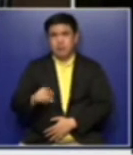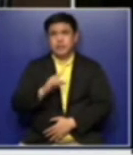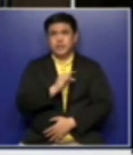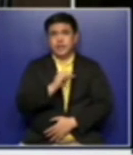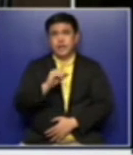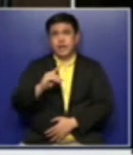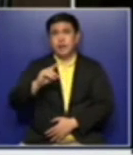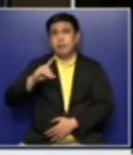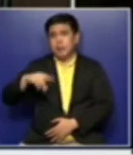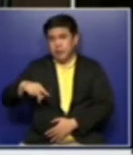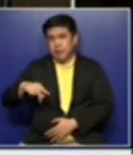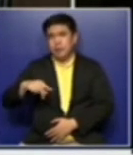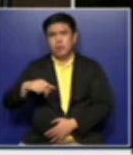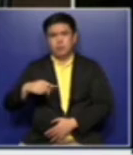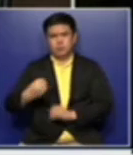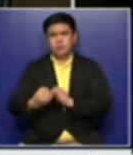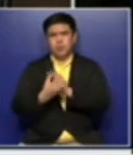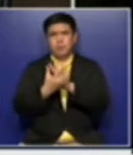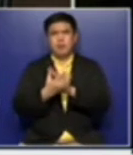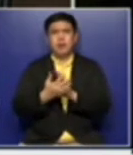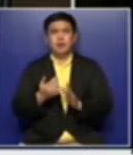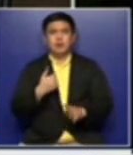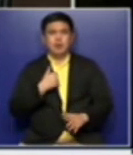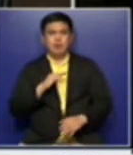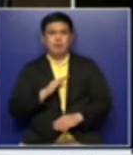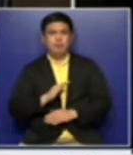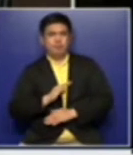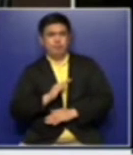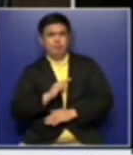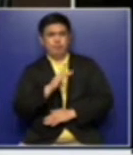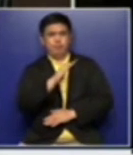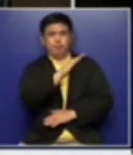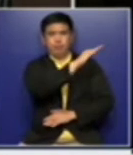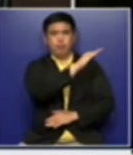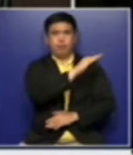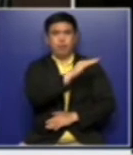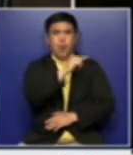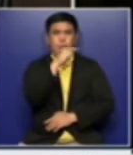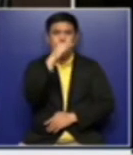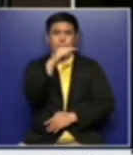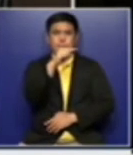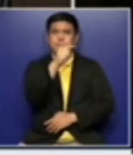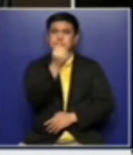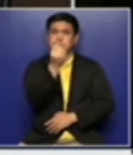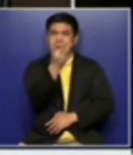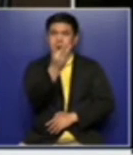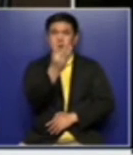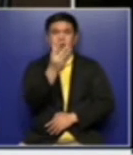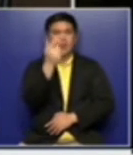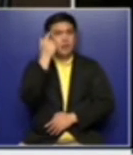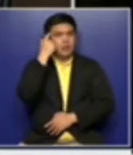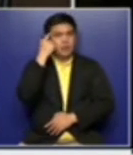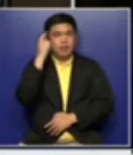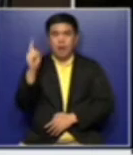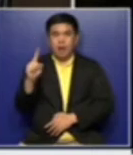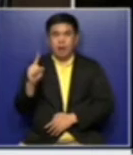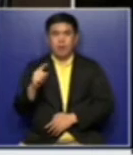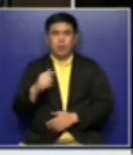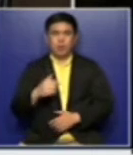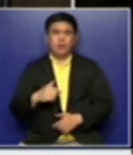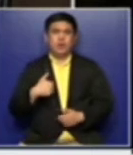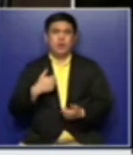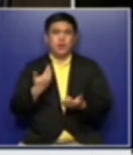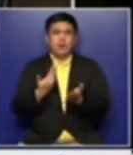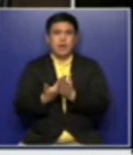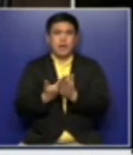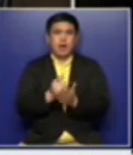ำลังสุ่มเสี่ยงและอาจจะสูงทะลุเพดานทำให้สูญเสียวินัยทางด้านการคลังมิอ